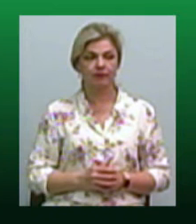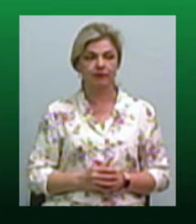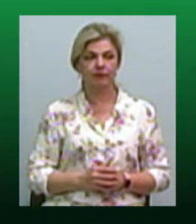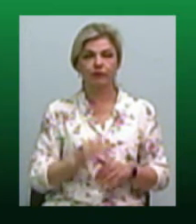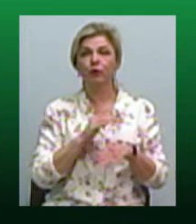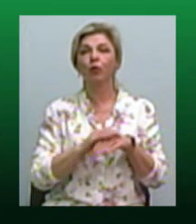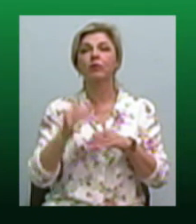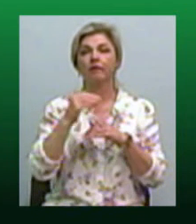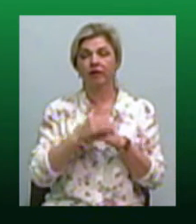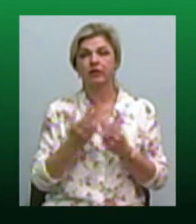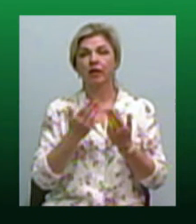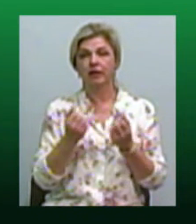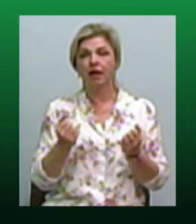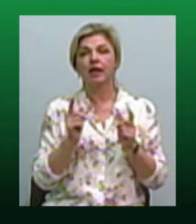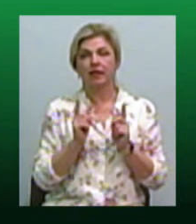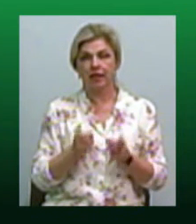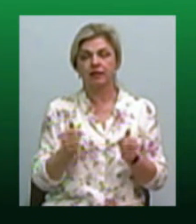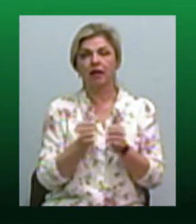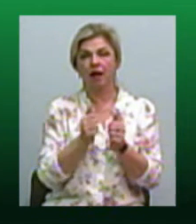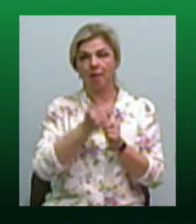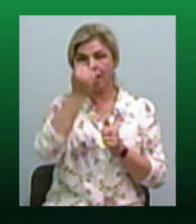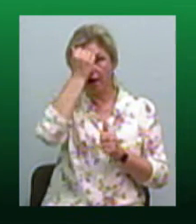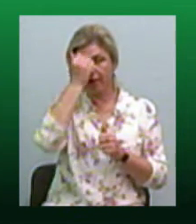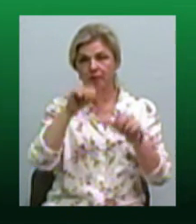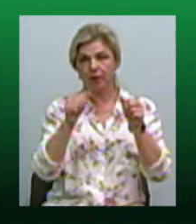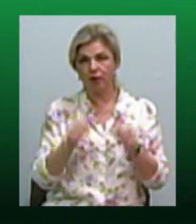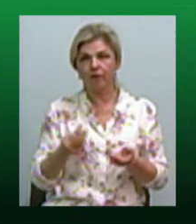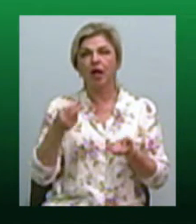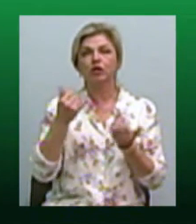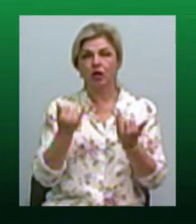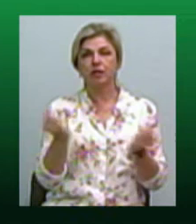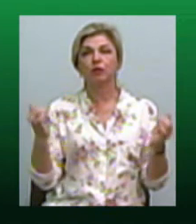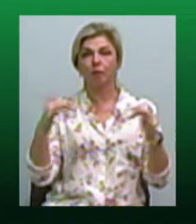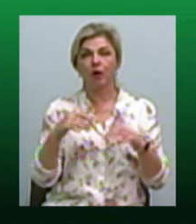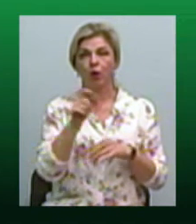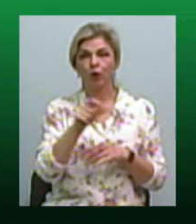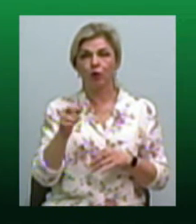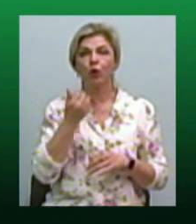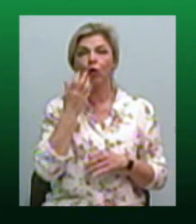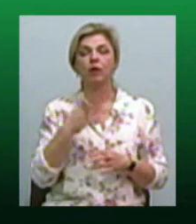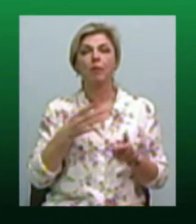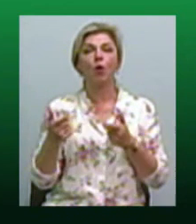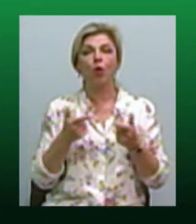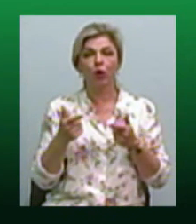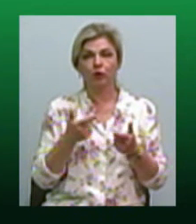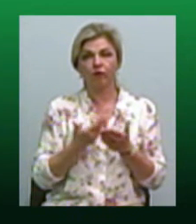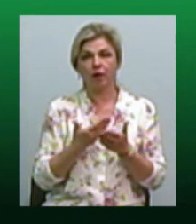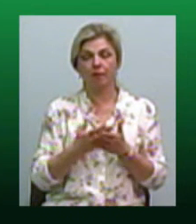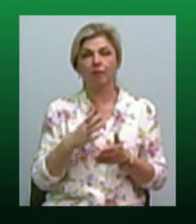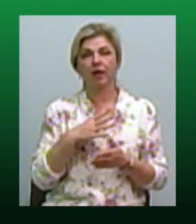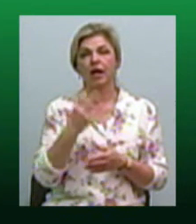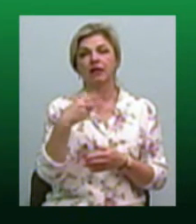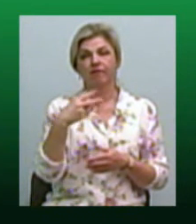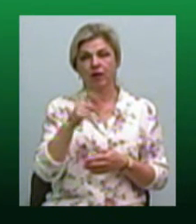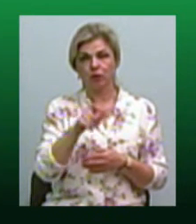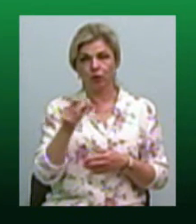Добрий вечір. Так, дійсно, біля меморіалу «Струни пам'яті» зараз збираються люди. Коли я готувалася до включки, було близько двох десятків людей.